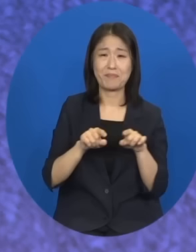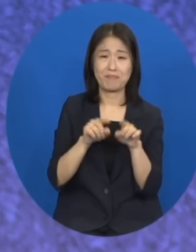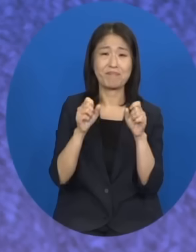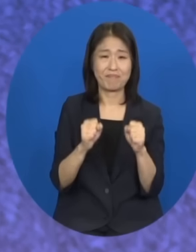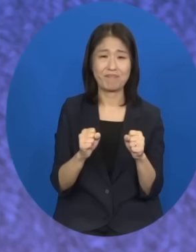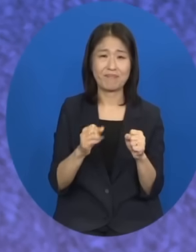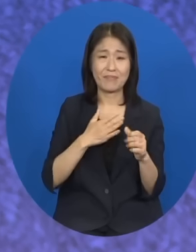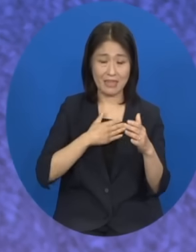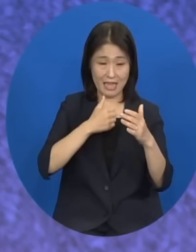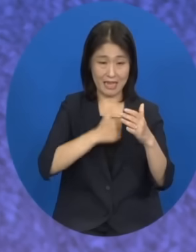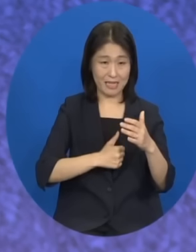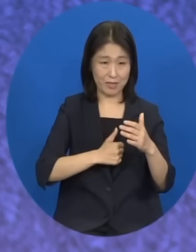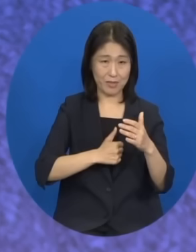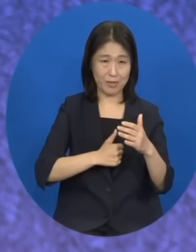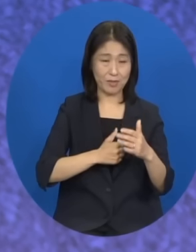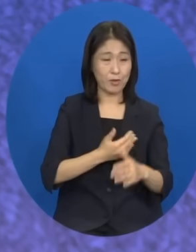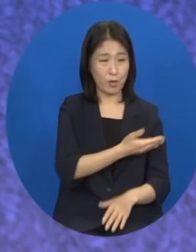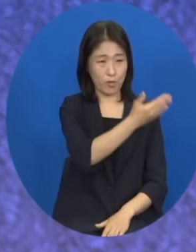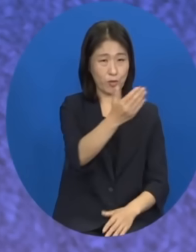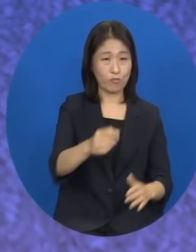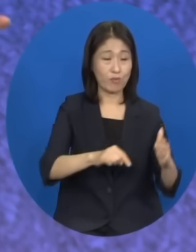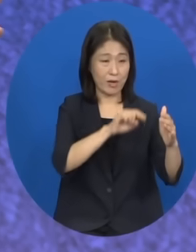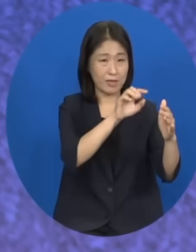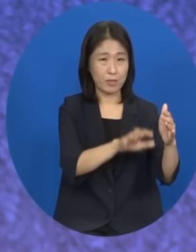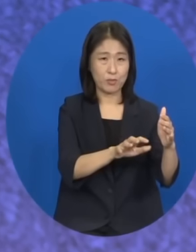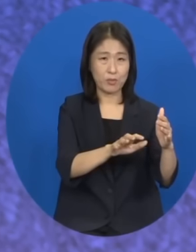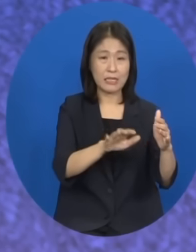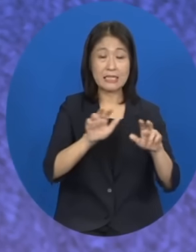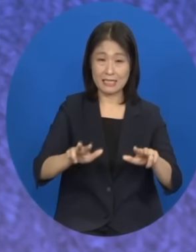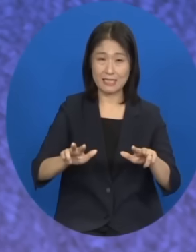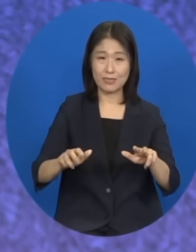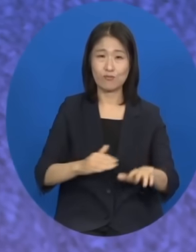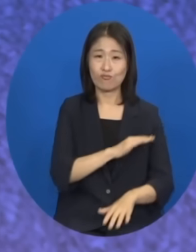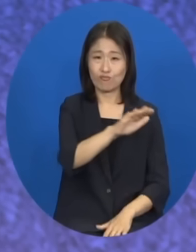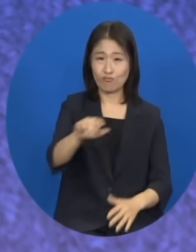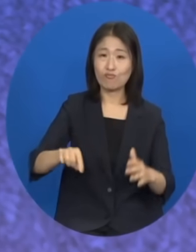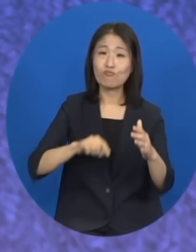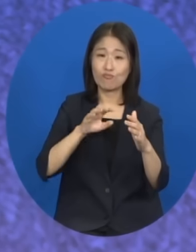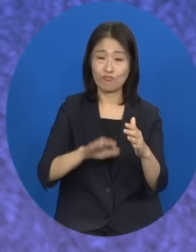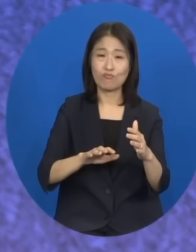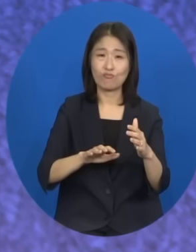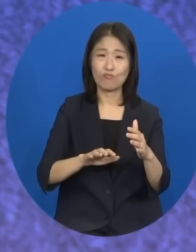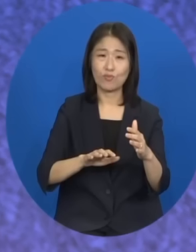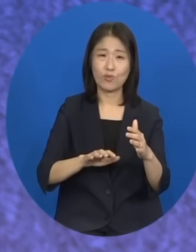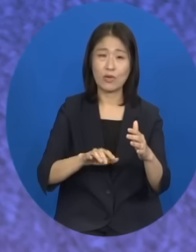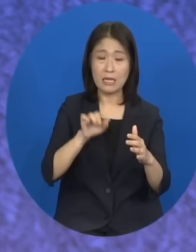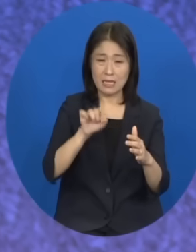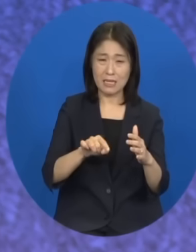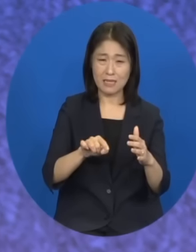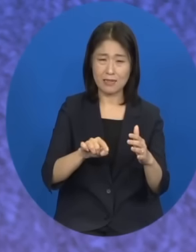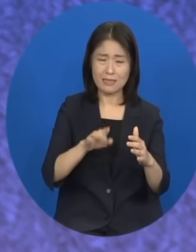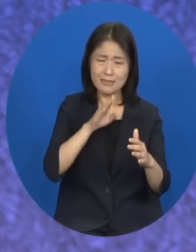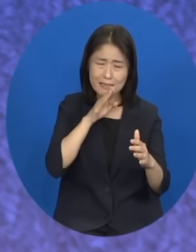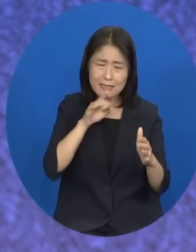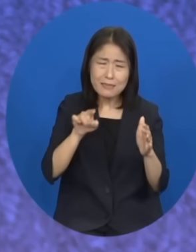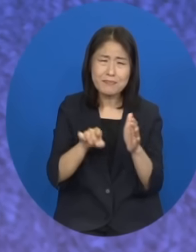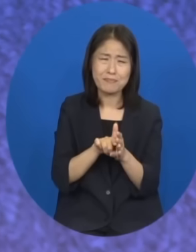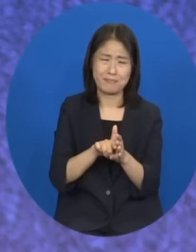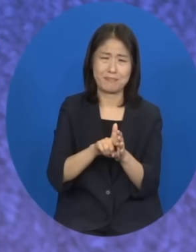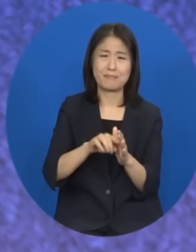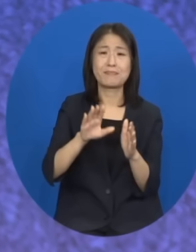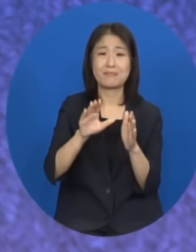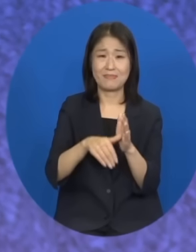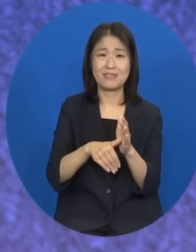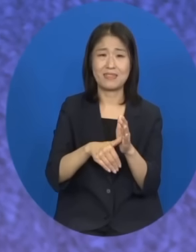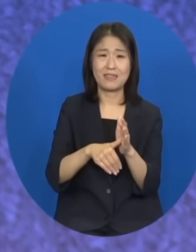안에도 여러분 안에도 지금 우리 가운데도 우리가 이 사실을 진짜 믿게 될 때 모든